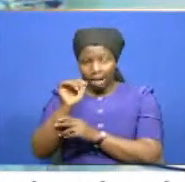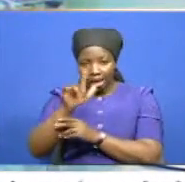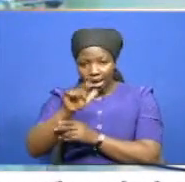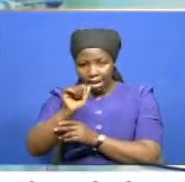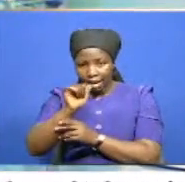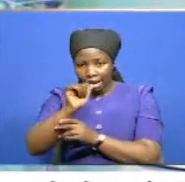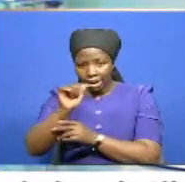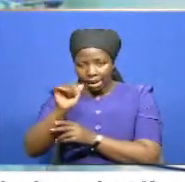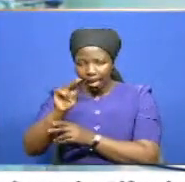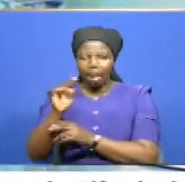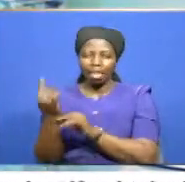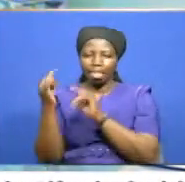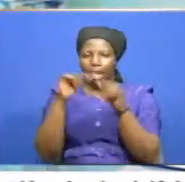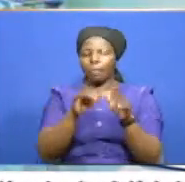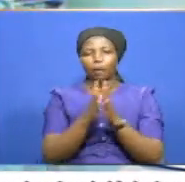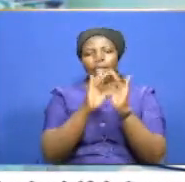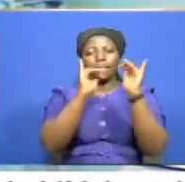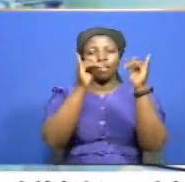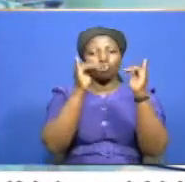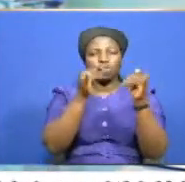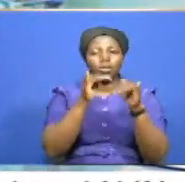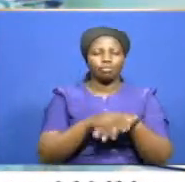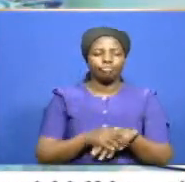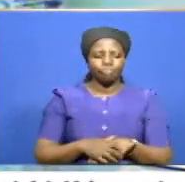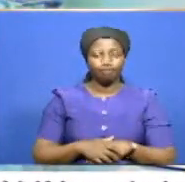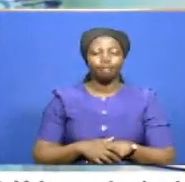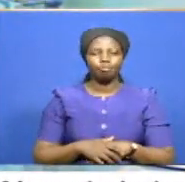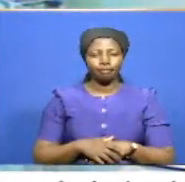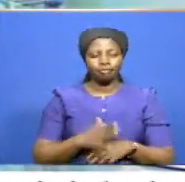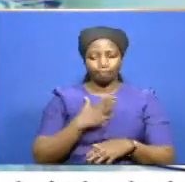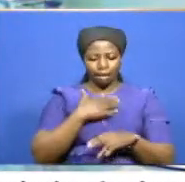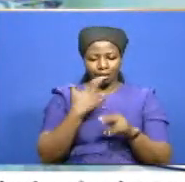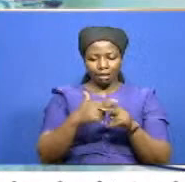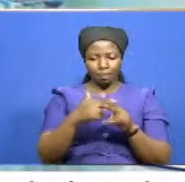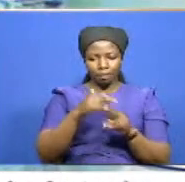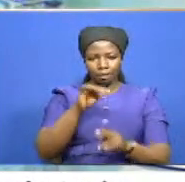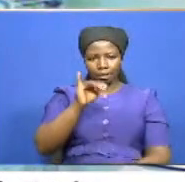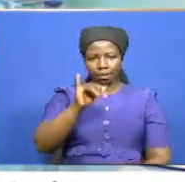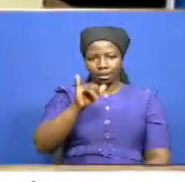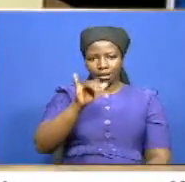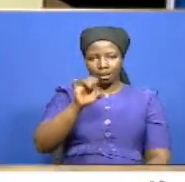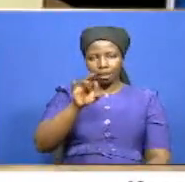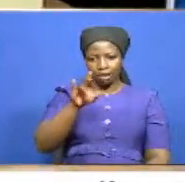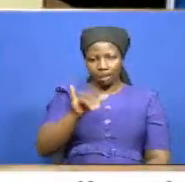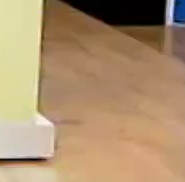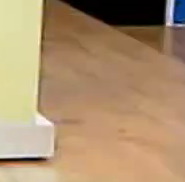taarifa ambazo tumekuandalia mchana huu katika News Hour. Jina langu ni Suleiman Yeri.